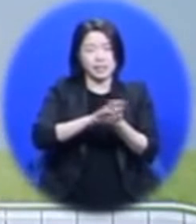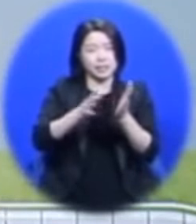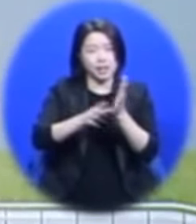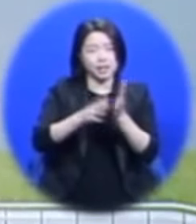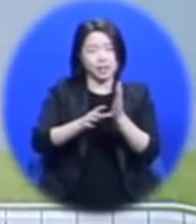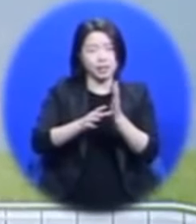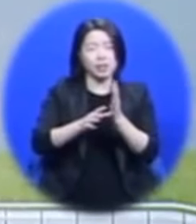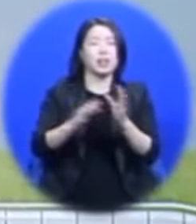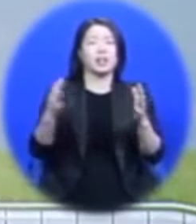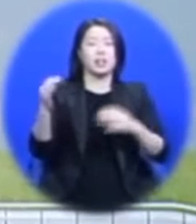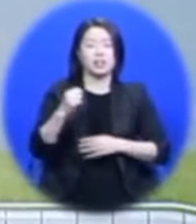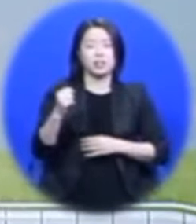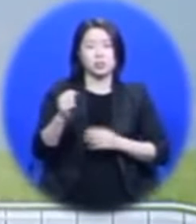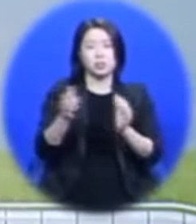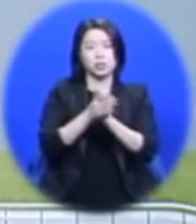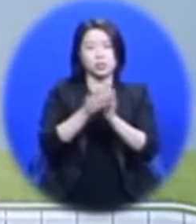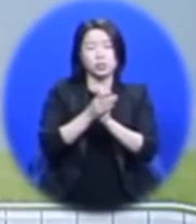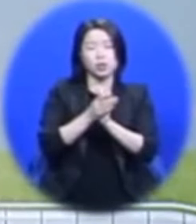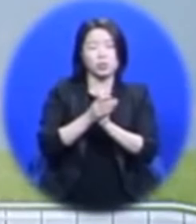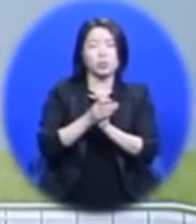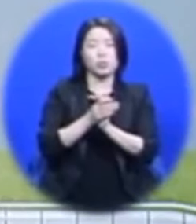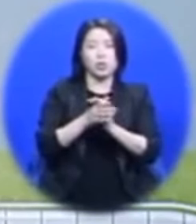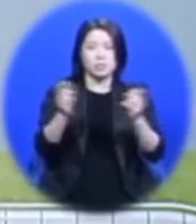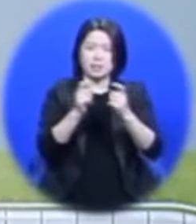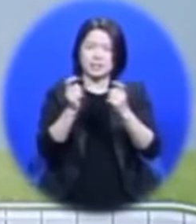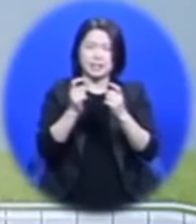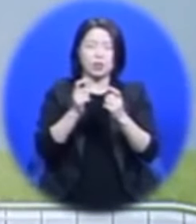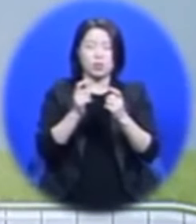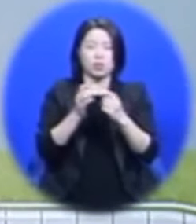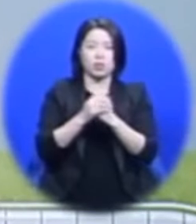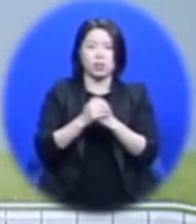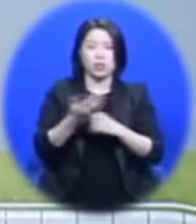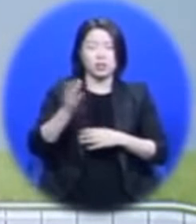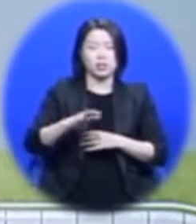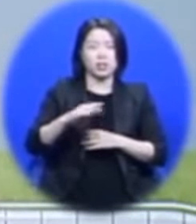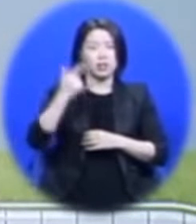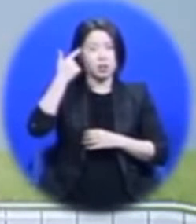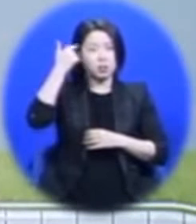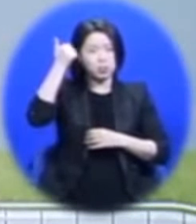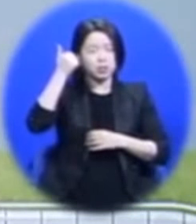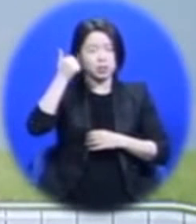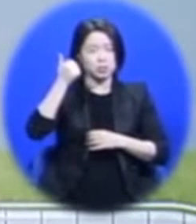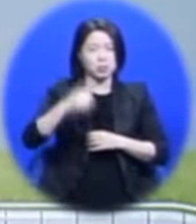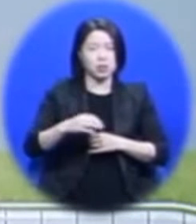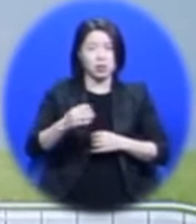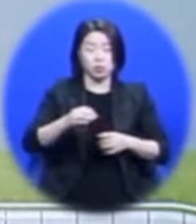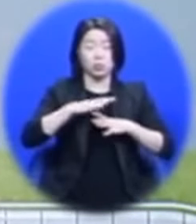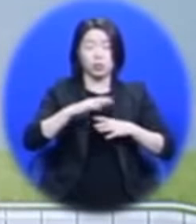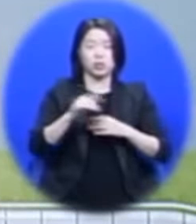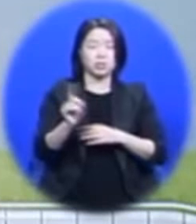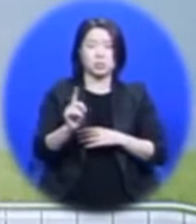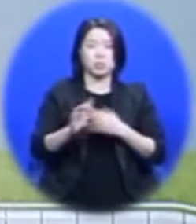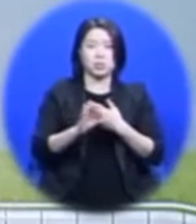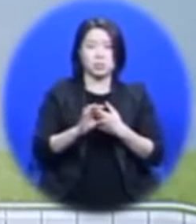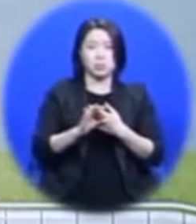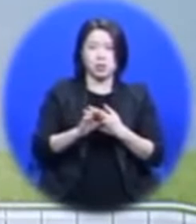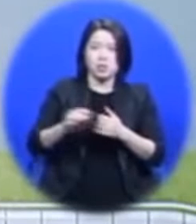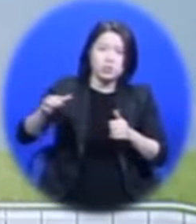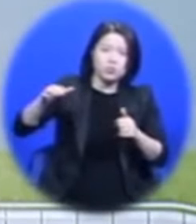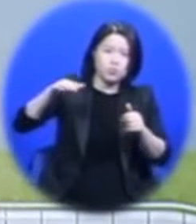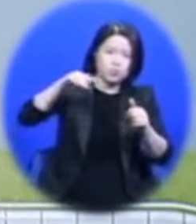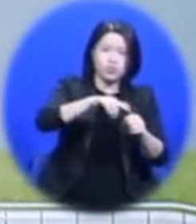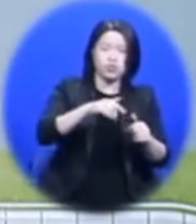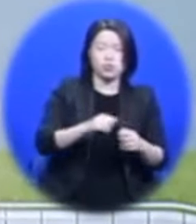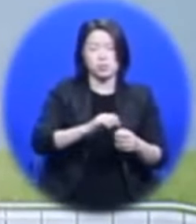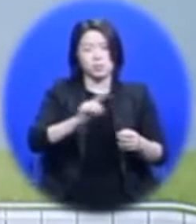가지고 친구들하고 막 싸우더래. 그런데 목사님이 섬찌한 것이 막 죽인다 그러고